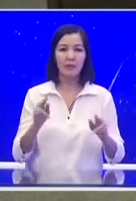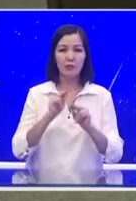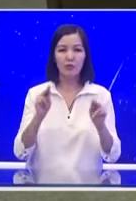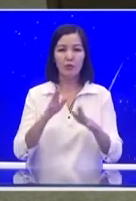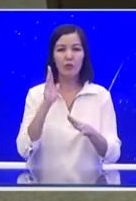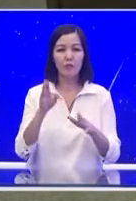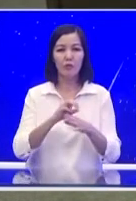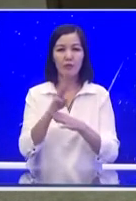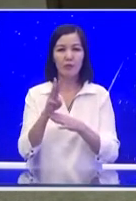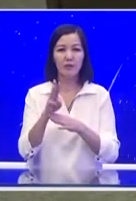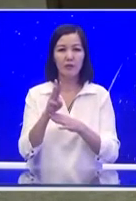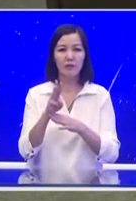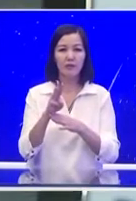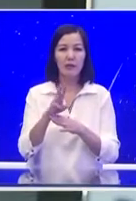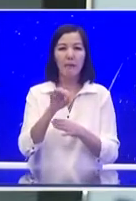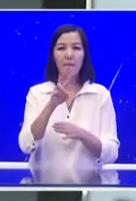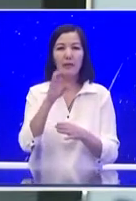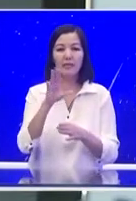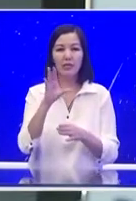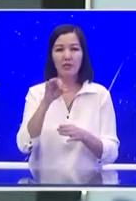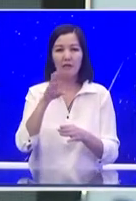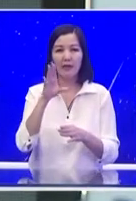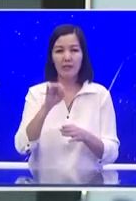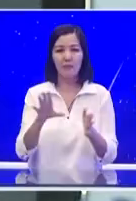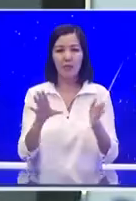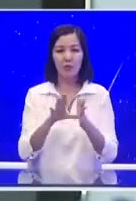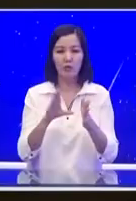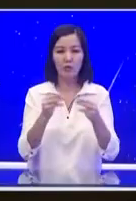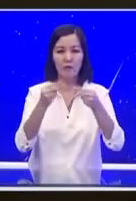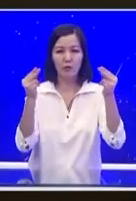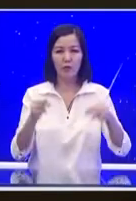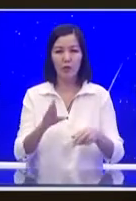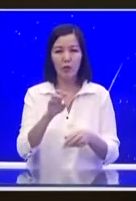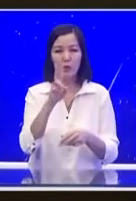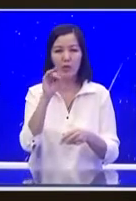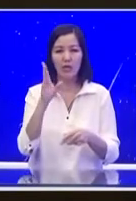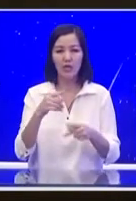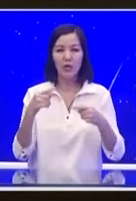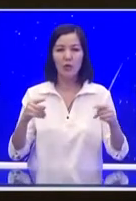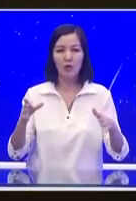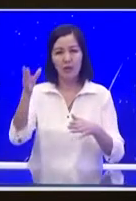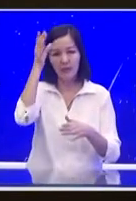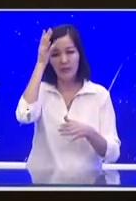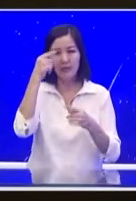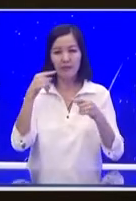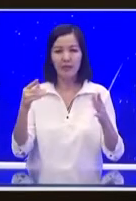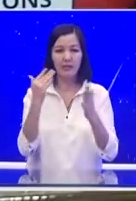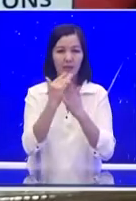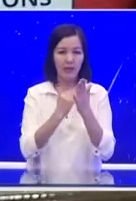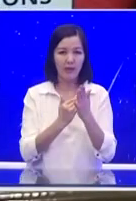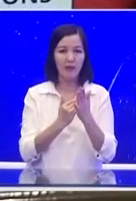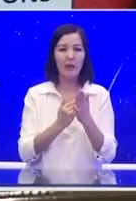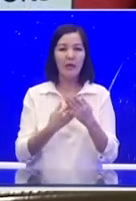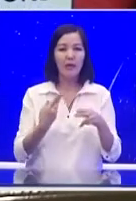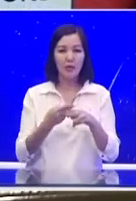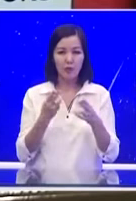будут обеспечивать посредством WhatsApp, мессенджера WhatsApp, электронного журнала «Кунделек» и других образовательных платформ.